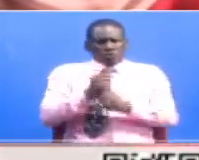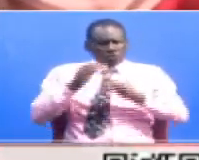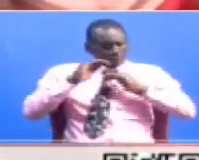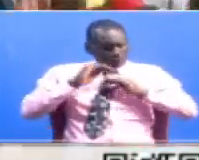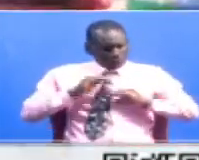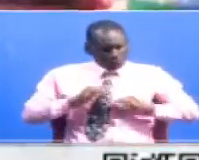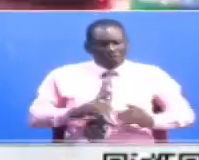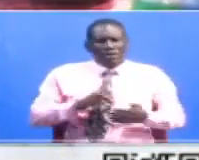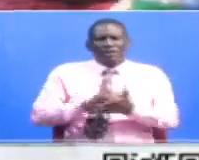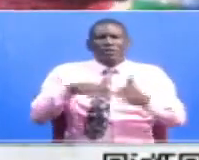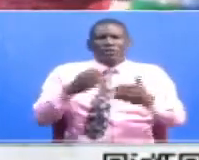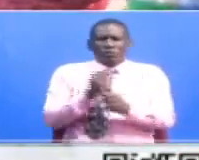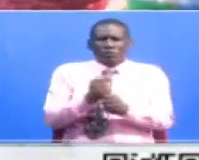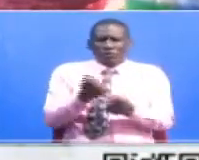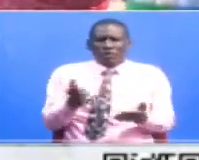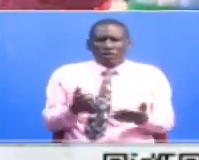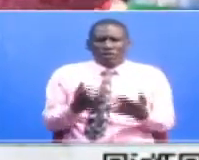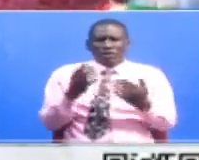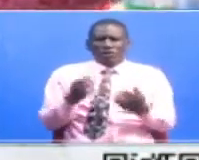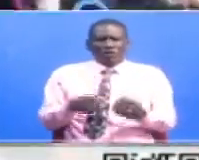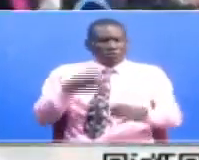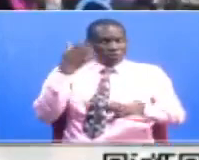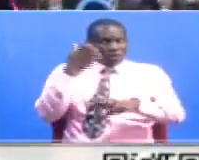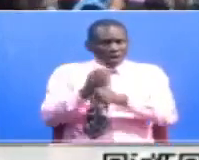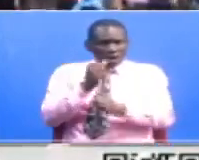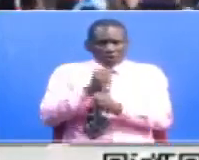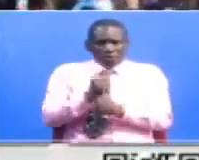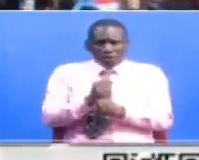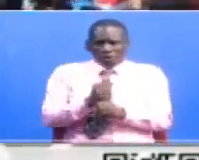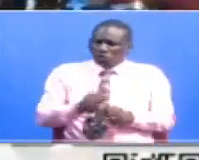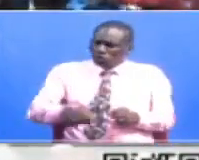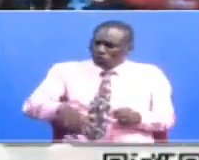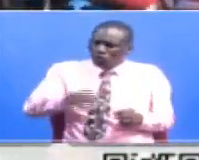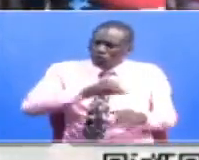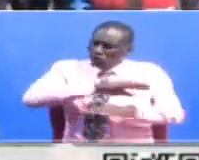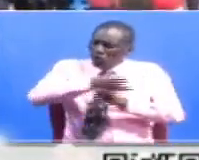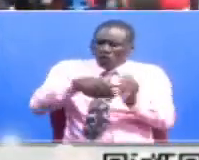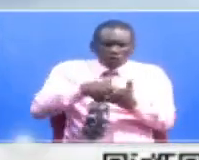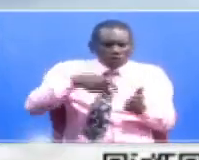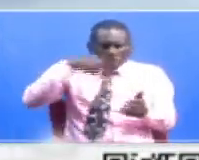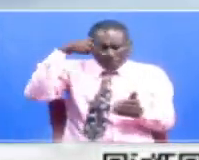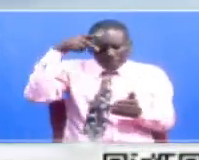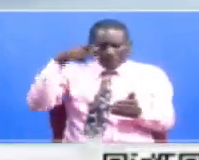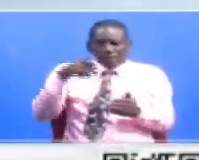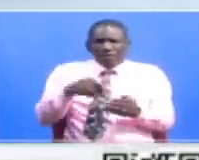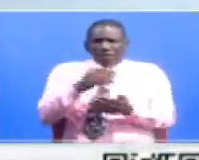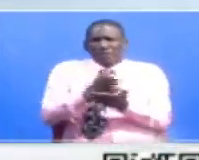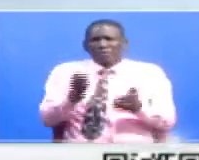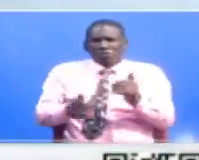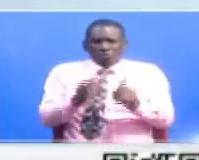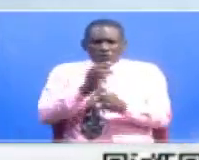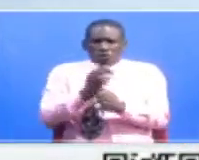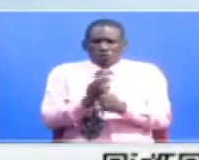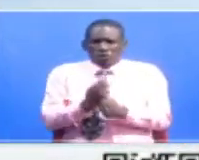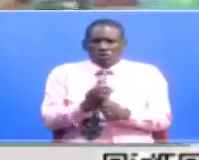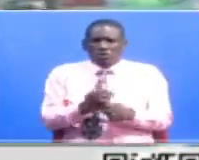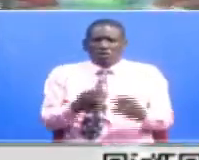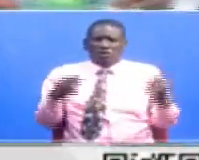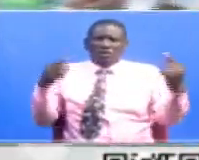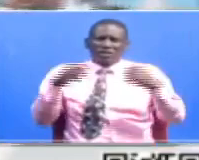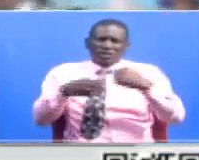to calm them down. That's how we do. Ilikuwa ni kibarua kigumu kuwapata wazazi wote, shughuli ambayo ilichukua muda